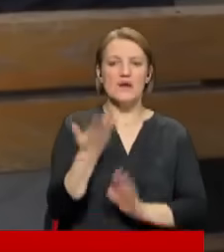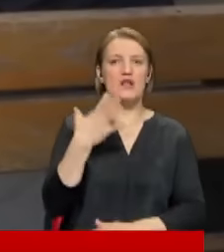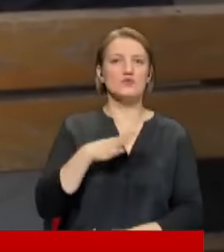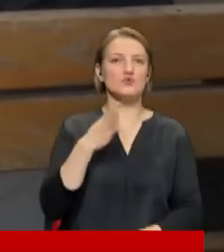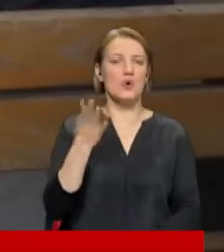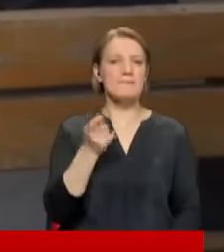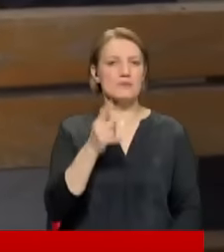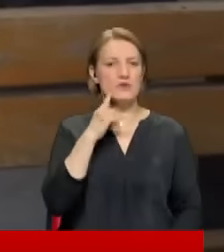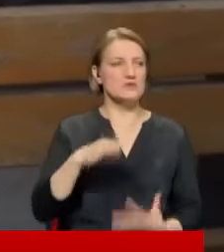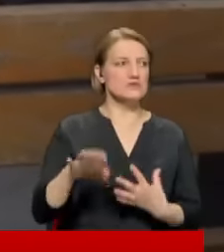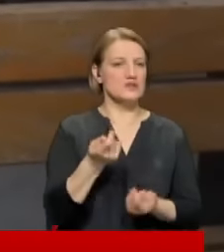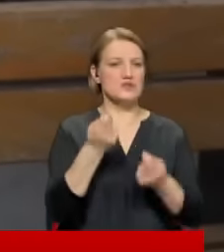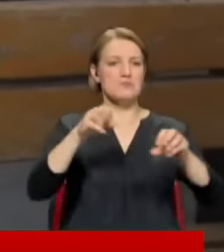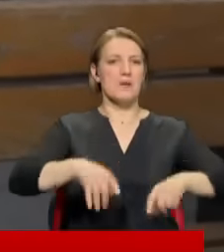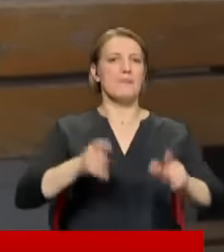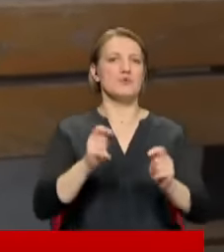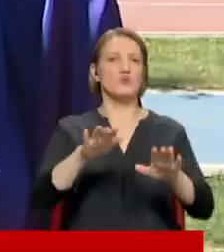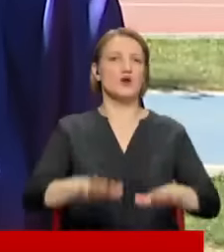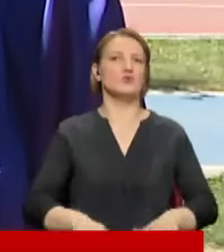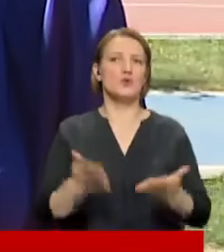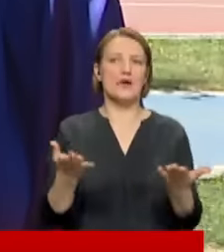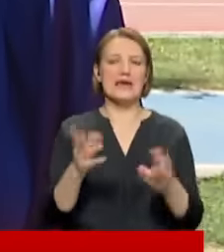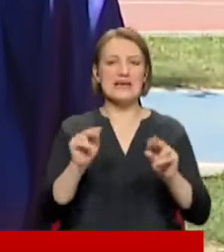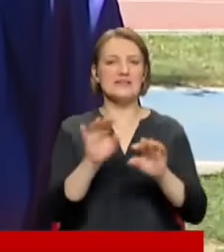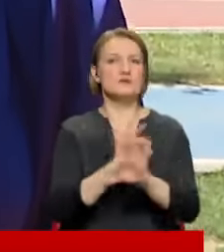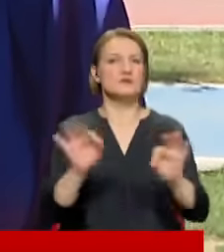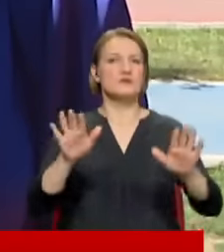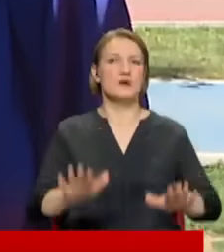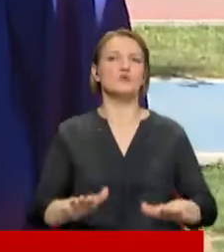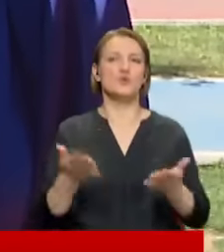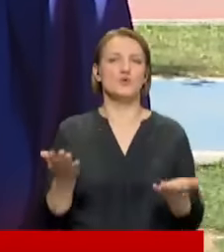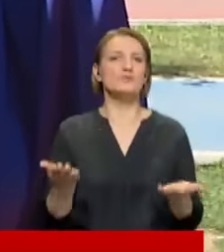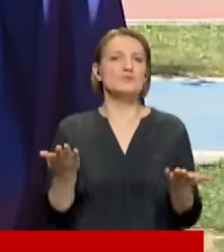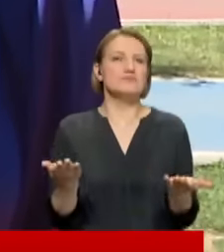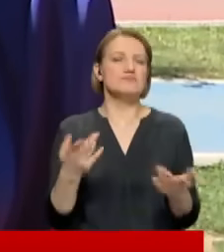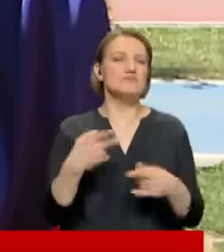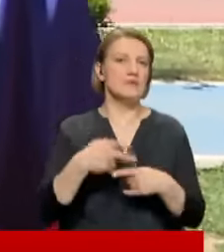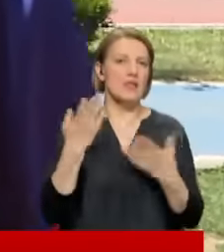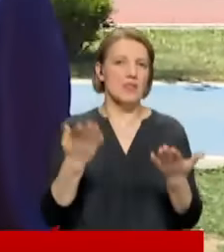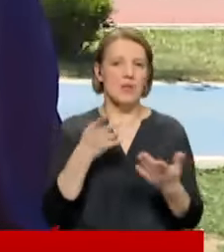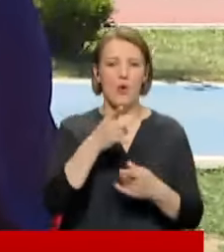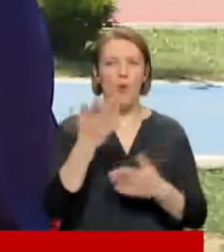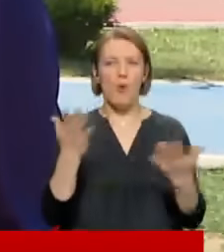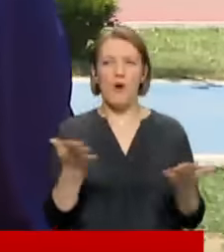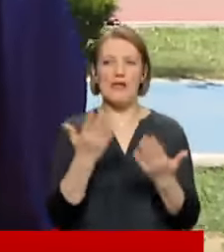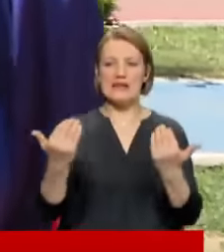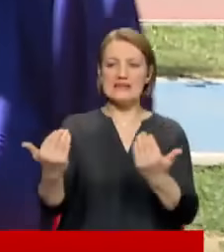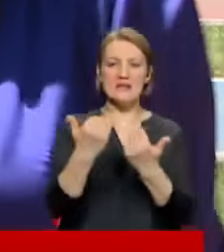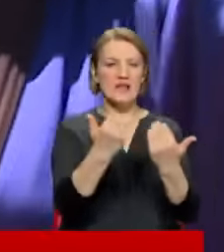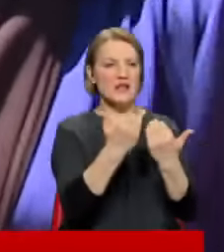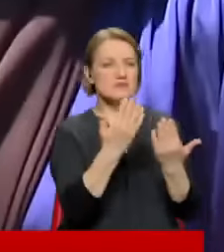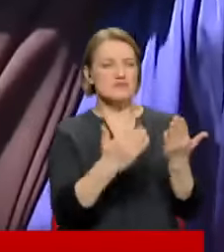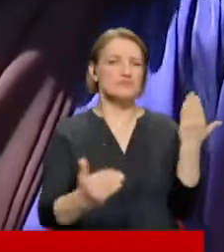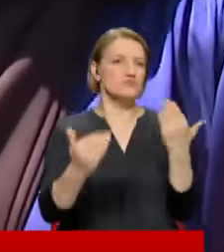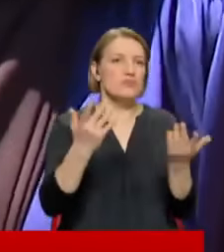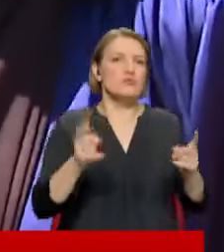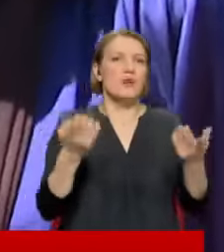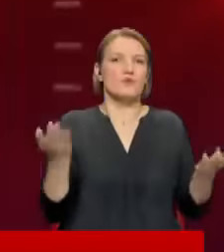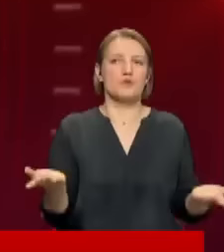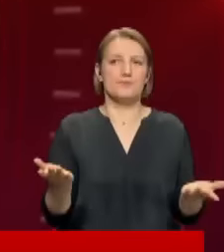Mecbur insanlar da gerçekten işi bırakmak zorunda kalıyorlar. Yetersiz kalıyor. Ama zaten o kadar bir destek üstü de